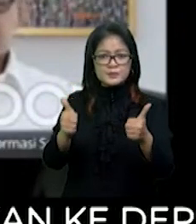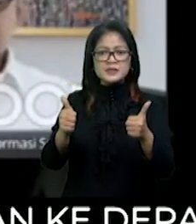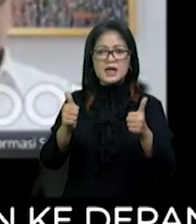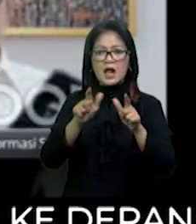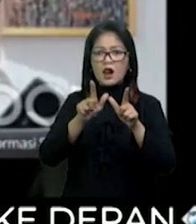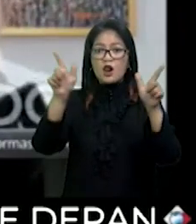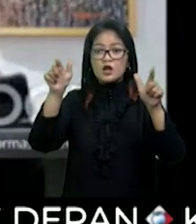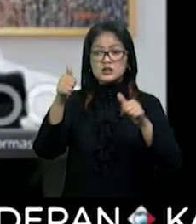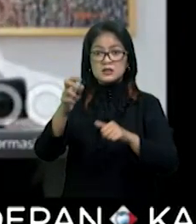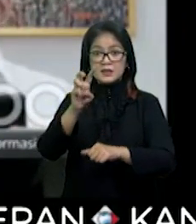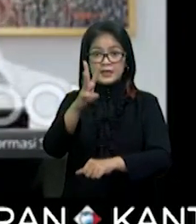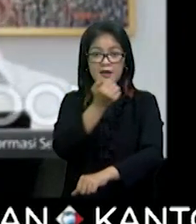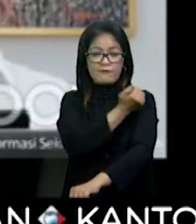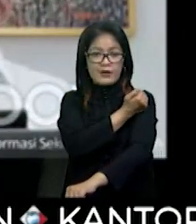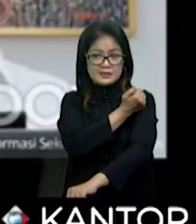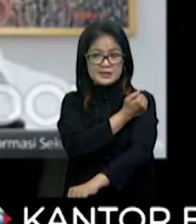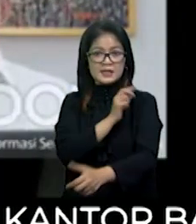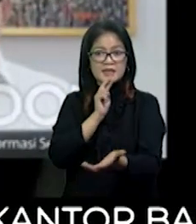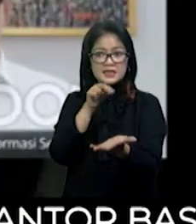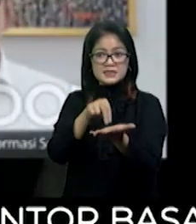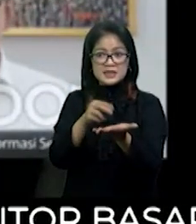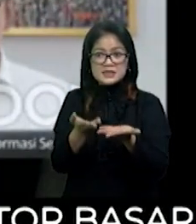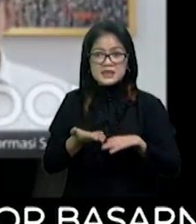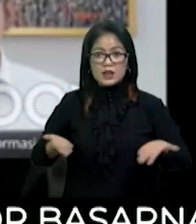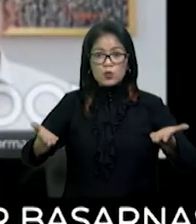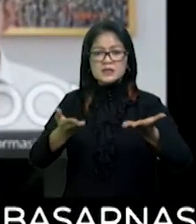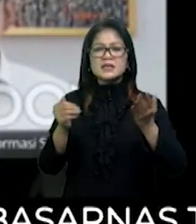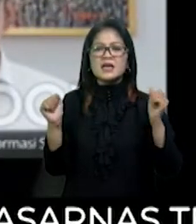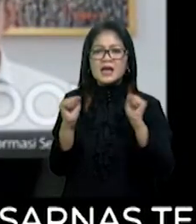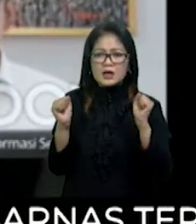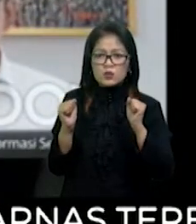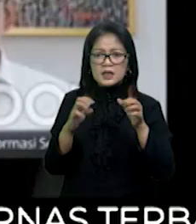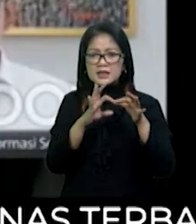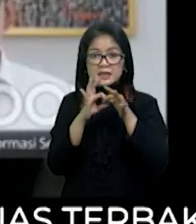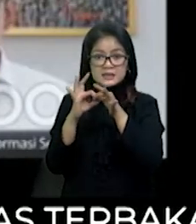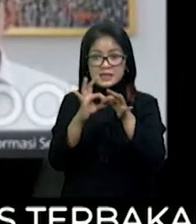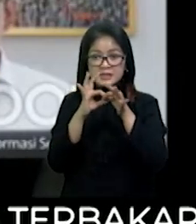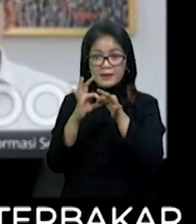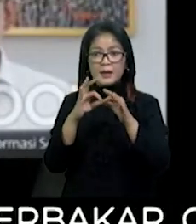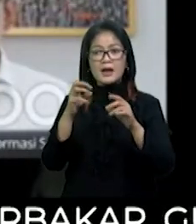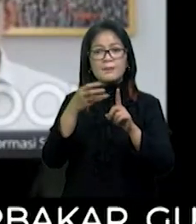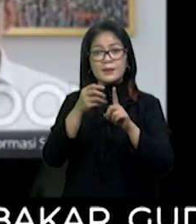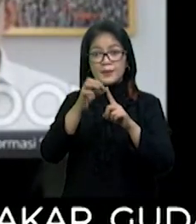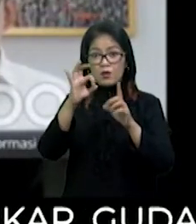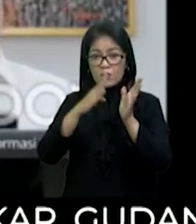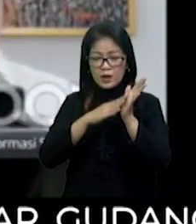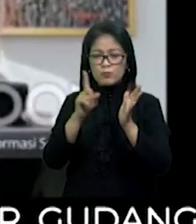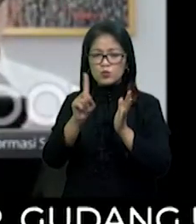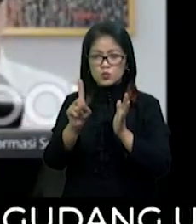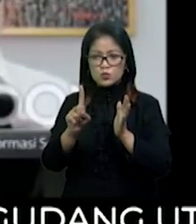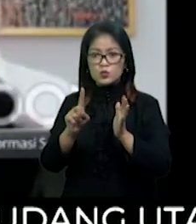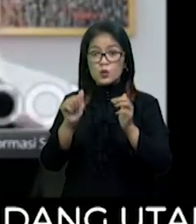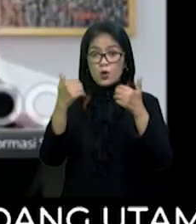untuk emergency use authorization-nya, dan kita sekarang sedang bekerja sama dengan BPOM juga untuk memastikan bahwa kita bisa